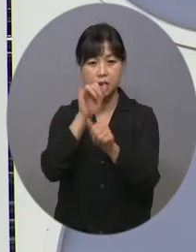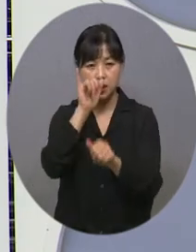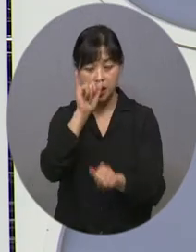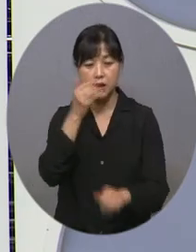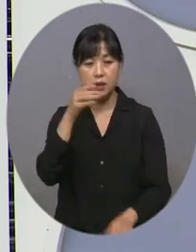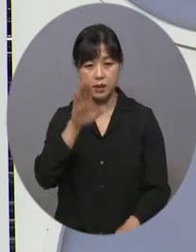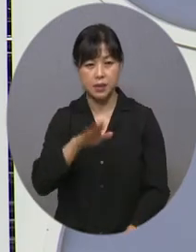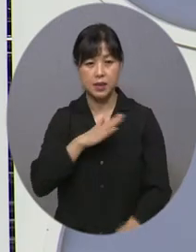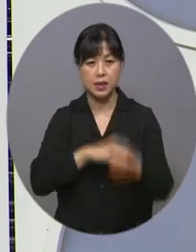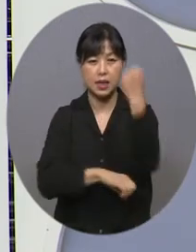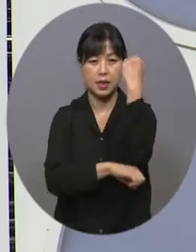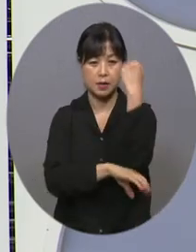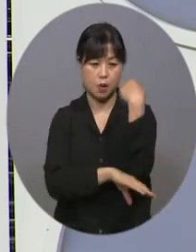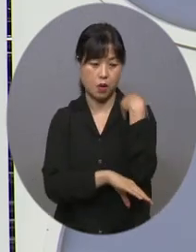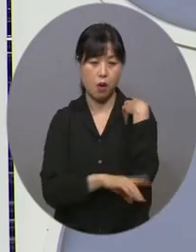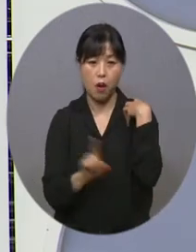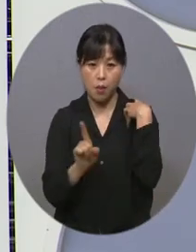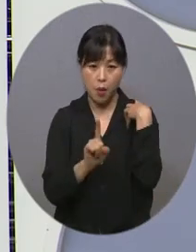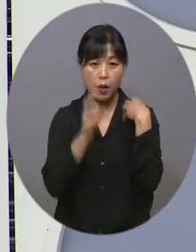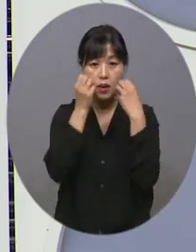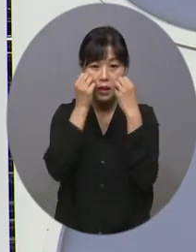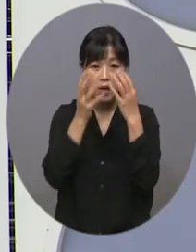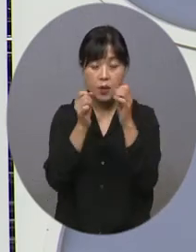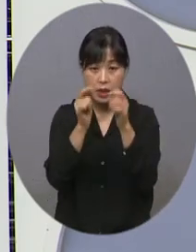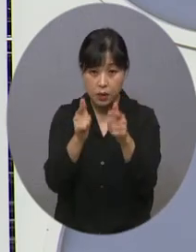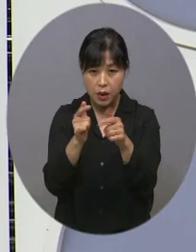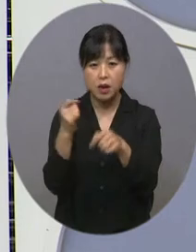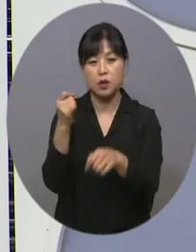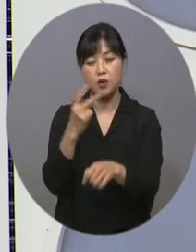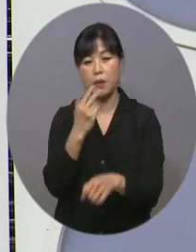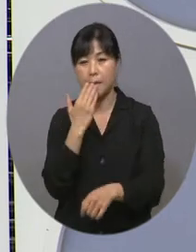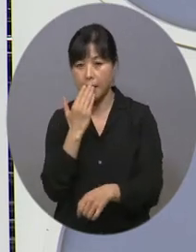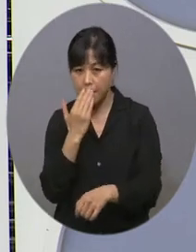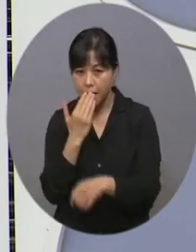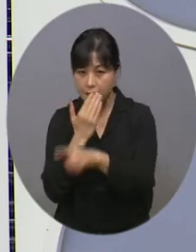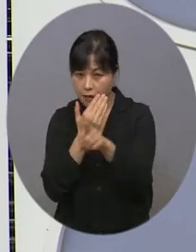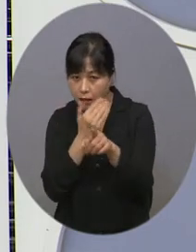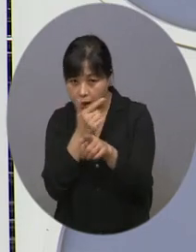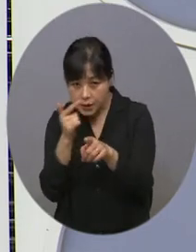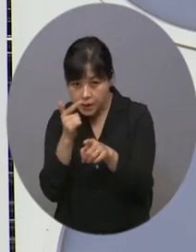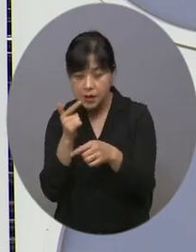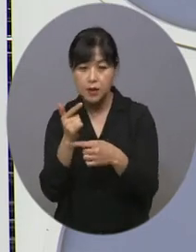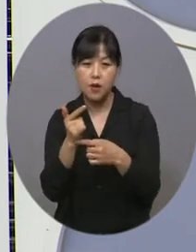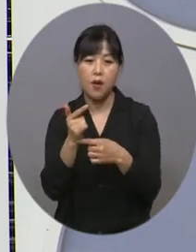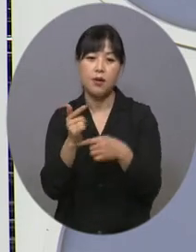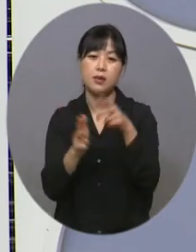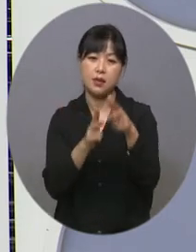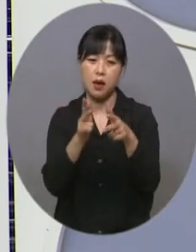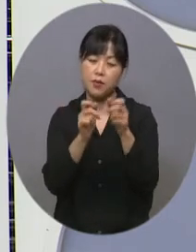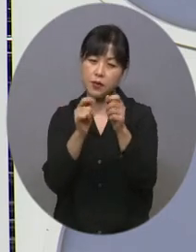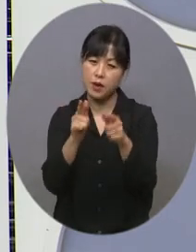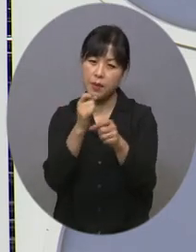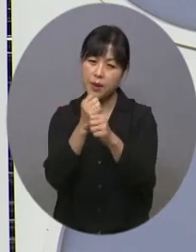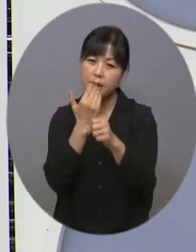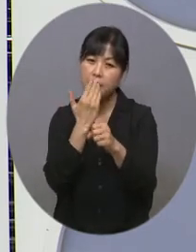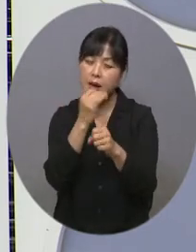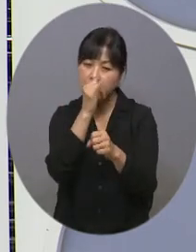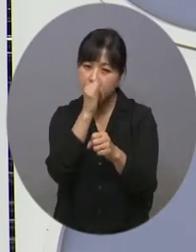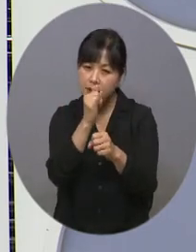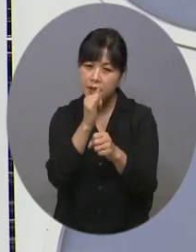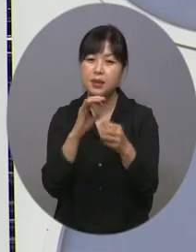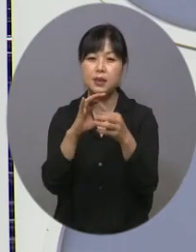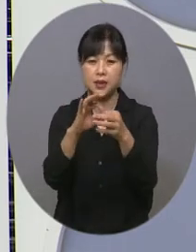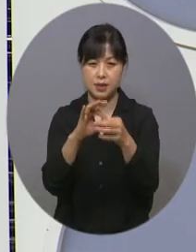저희는 이제 새로운 그 기회나 가능성을 보고 또 비즈니스 기회를 창출할 수 있는 그런 플랫폼을